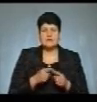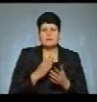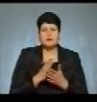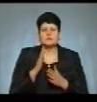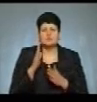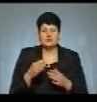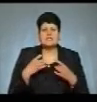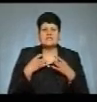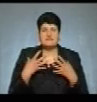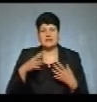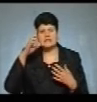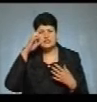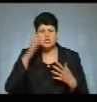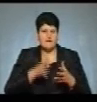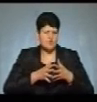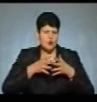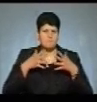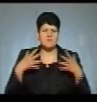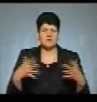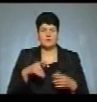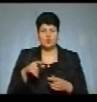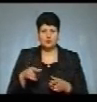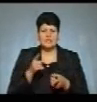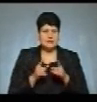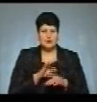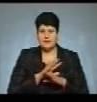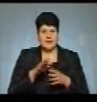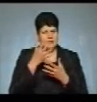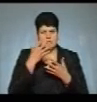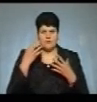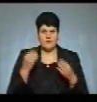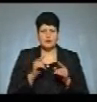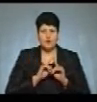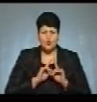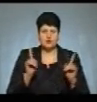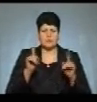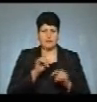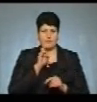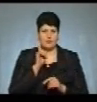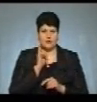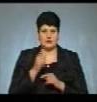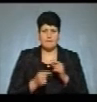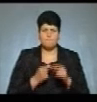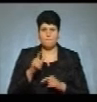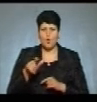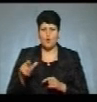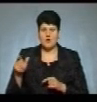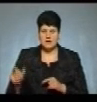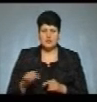у державному масштабі, щоб люди дійсно не забували, особливо молоде покоління, щоб